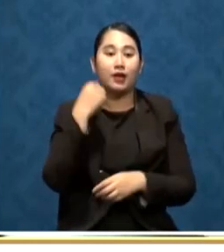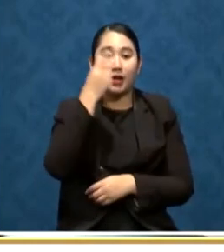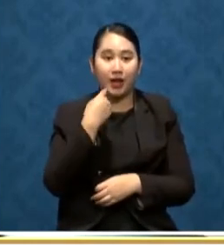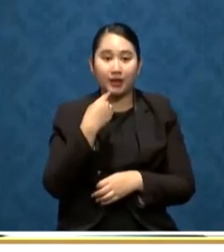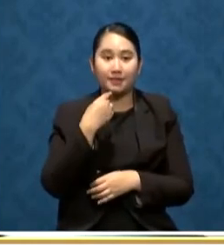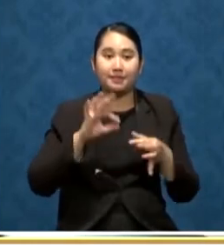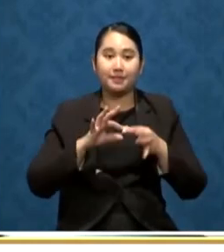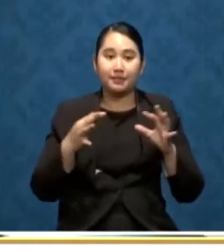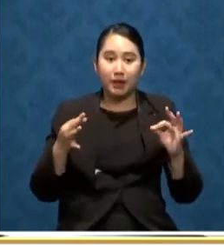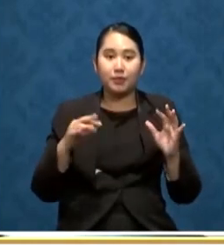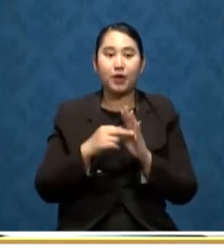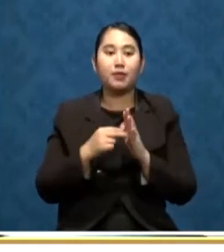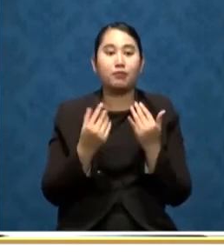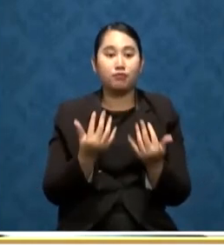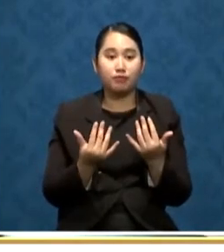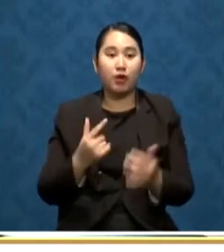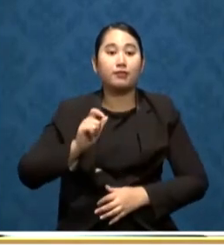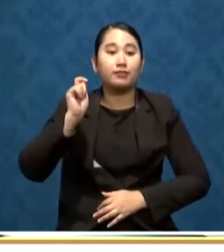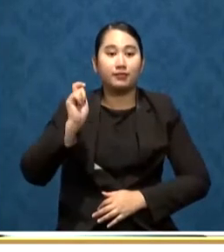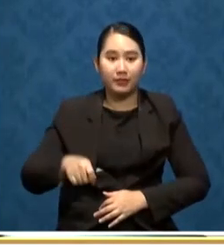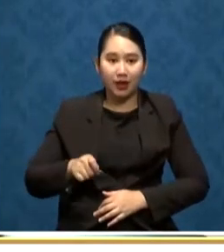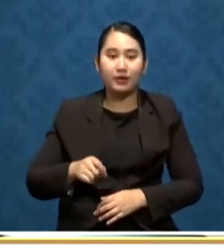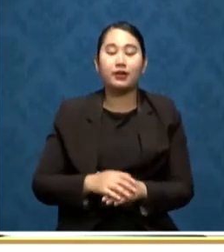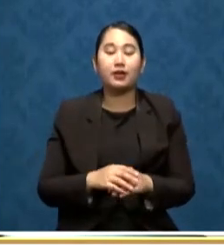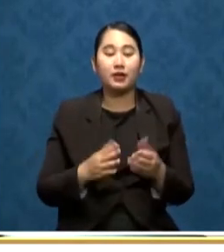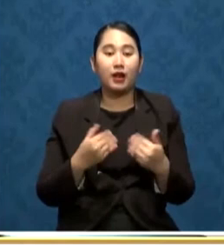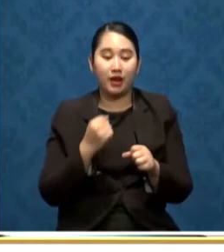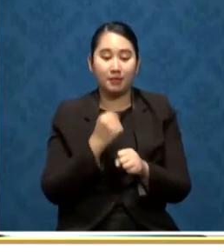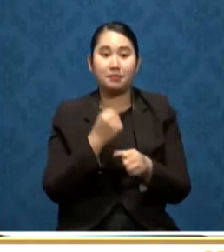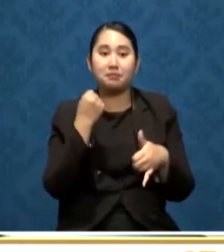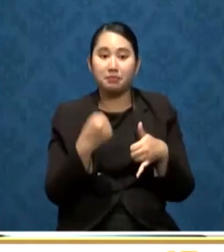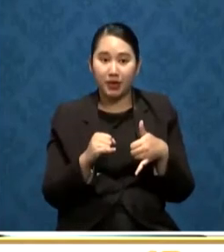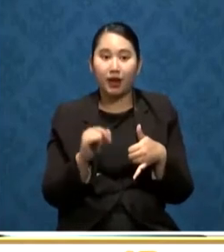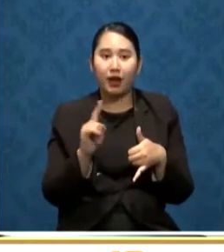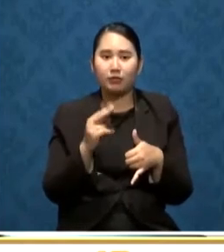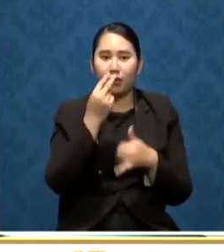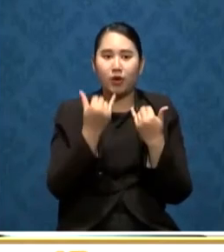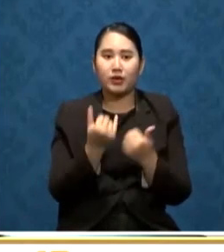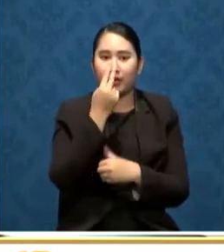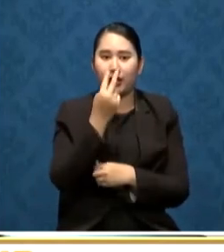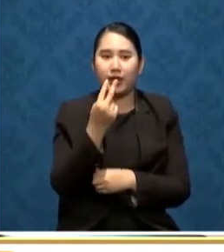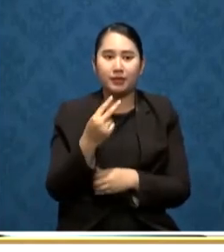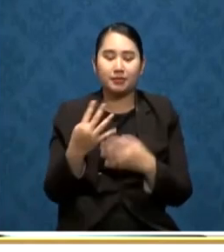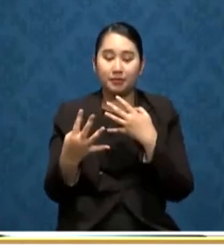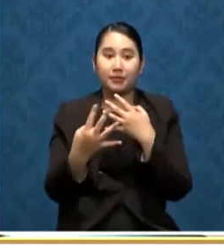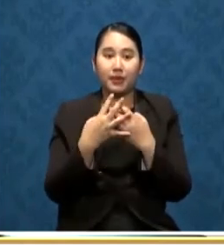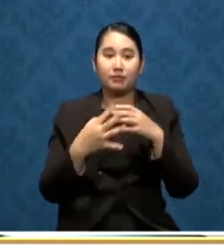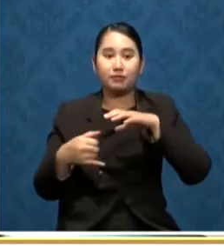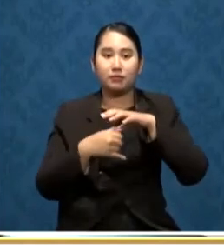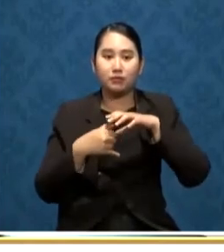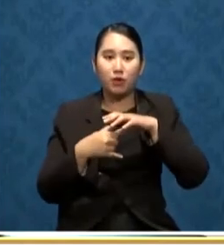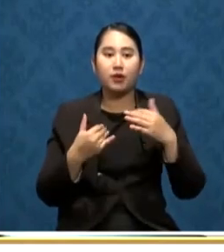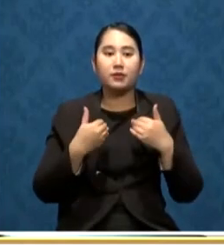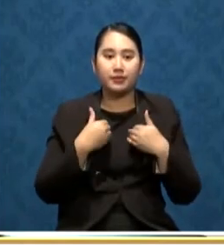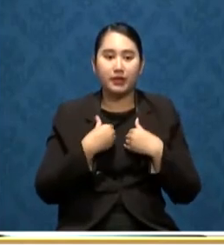หรือจำเลยเป็นผู้บริสุทธิ์จนกว่าจะมีคำพิพากษาถึงที่สุดว่าเป็นผู้กระทำผิดแต่ในปัจจุบันที่เห็นนะครับกุมขังเป็นหลักประกันตัวเป็นข้อยกเว้น